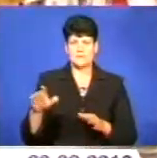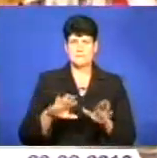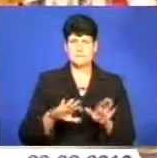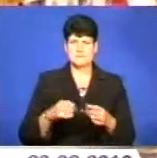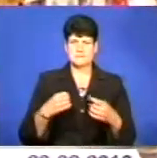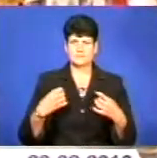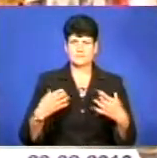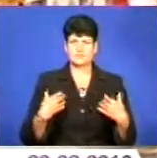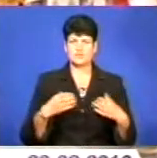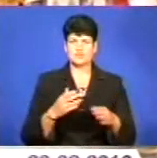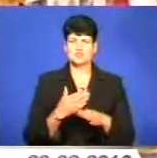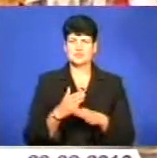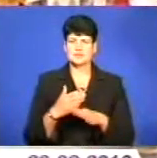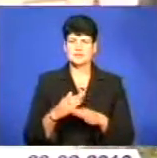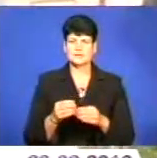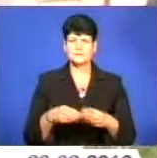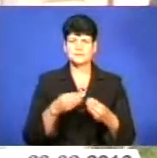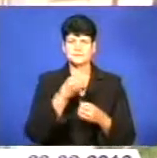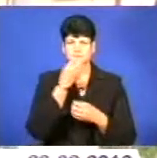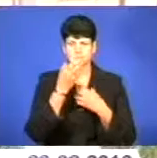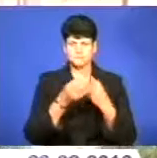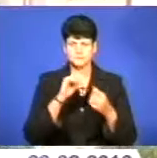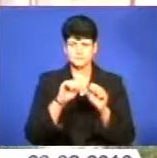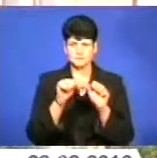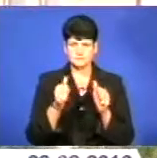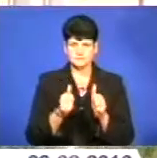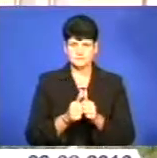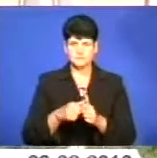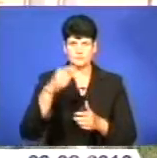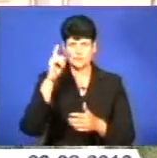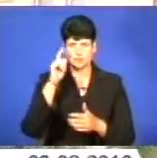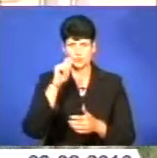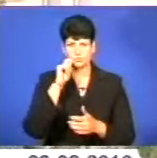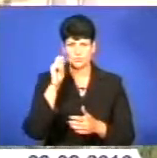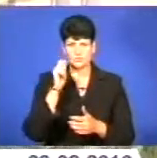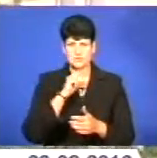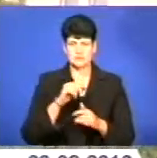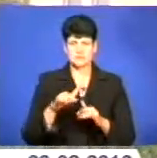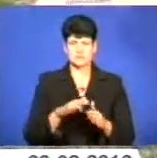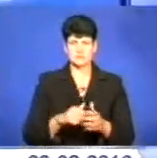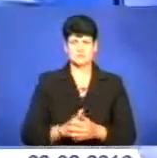урочистої частини церемонії присутні поклали квіти до пам'ятників відомих українських діячів.